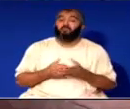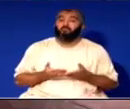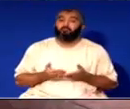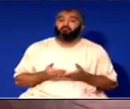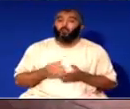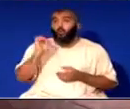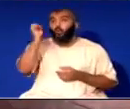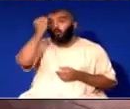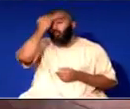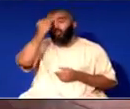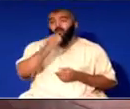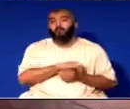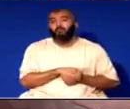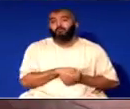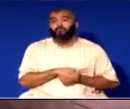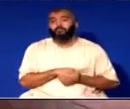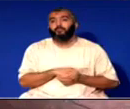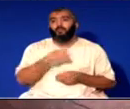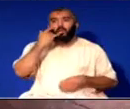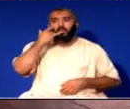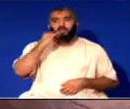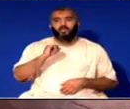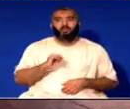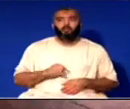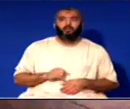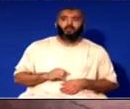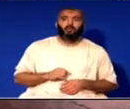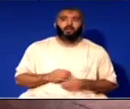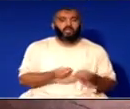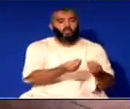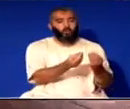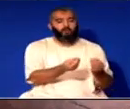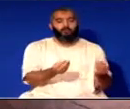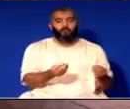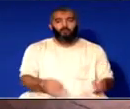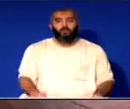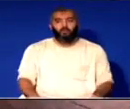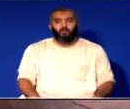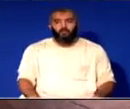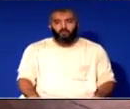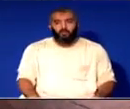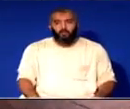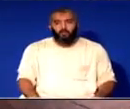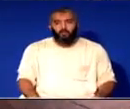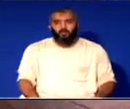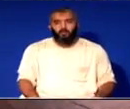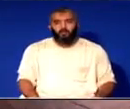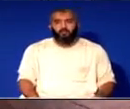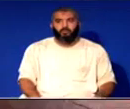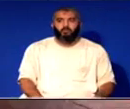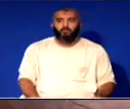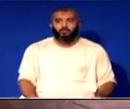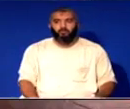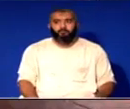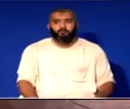الانسان اذا كانوا ذراري ما على باليش اذا كانوا ذراري كبار هو اكيد يكونوا موش بالغين ما يكونوا موش بالغين لانه يكون